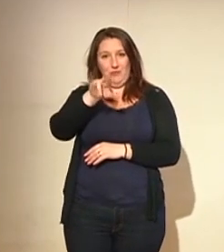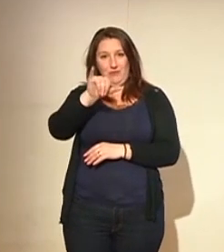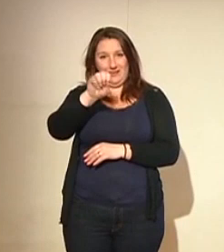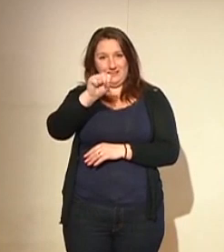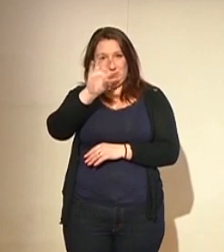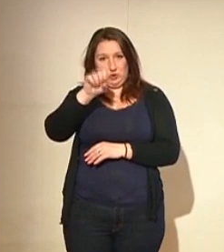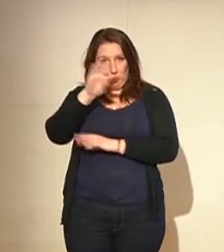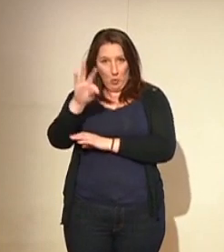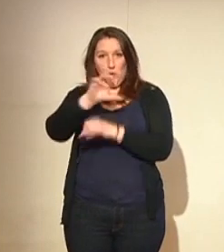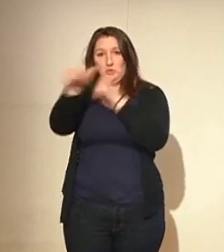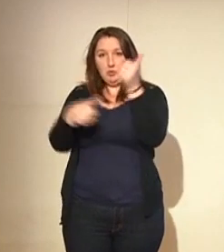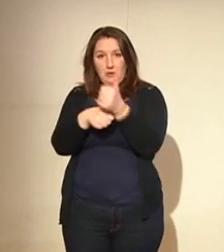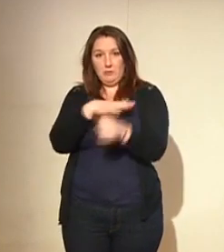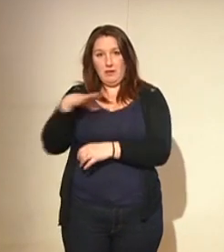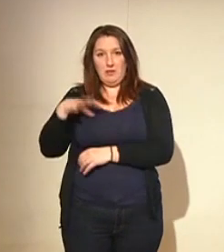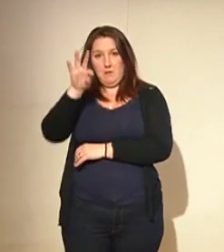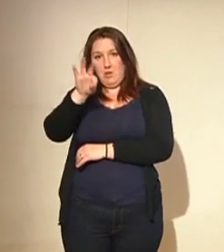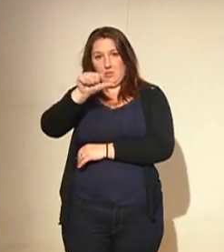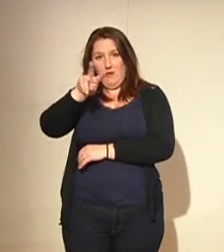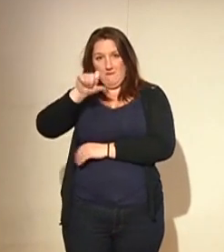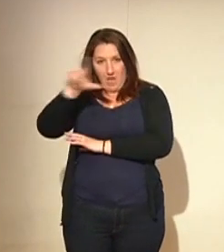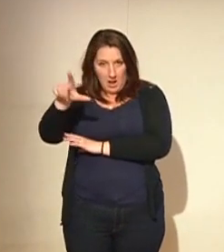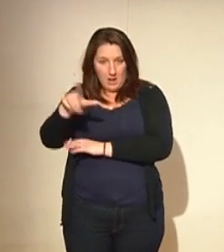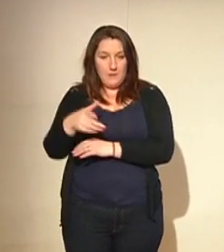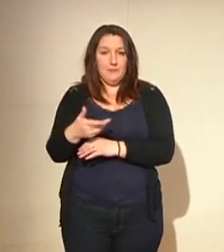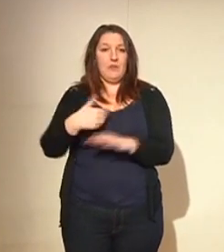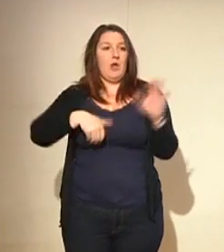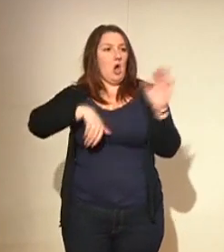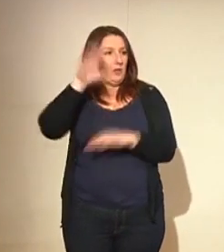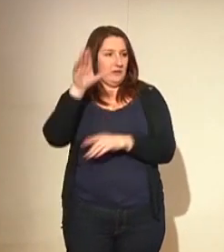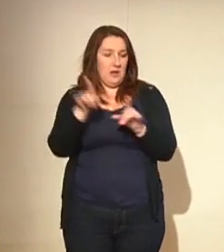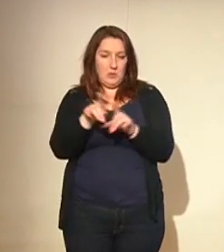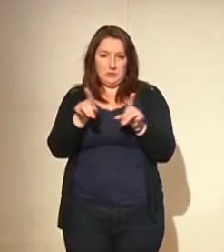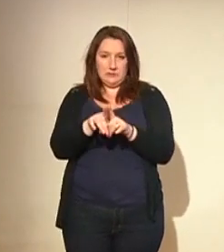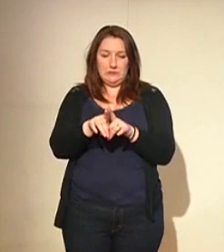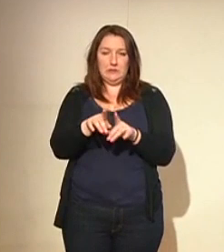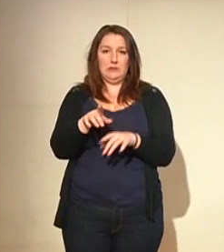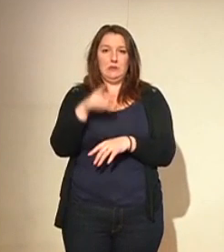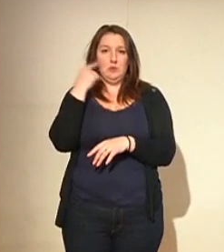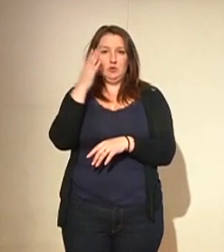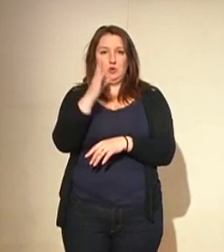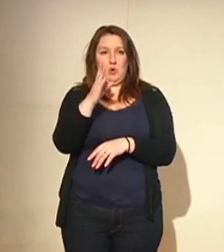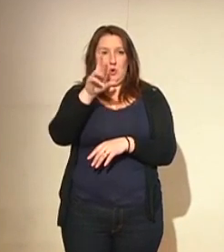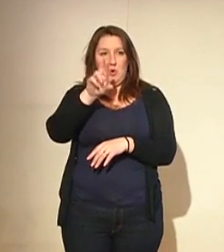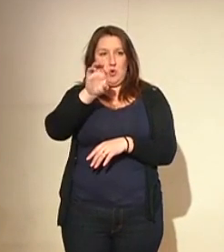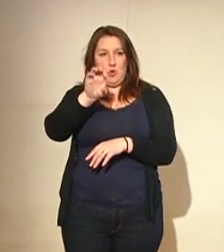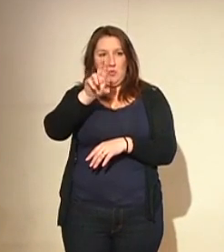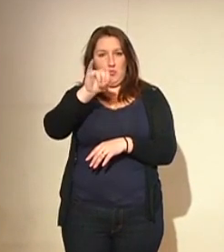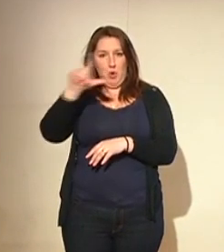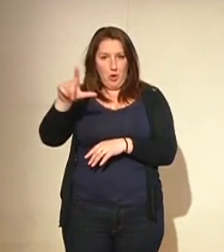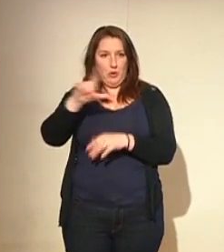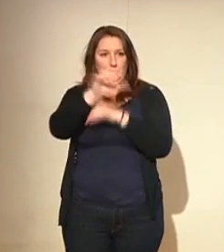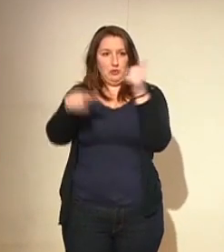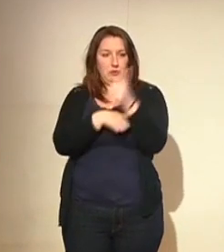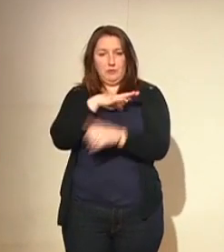suppléant de Madame Tavel son candidat également monsieur Breuil avec pour